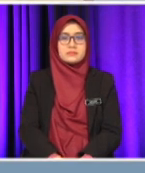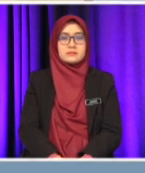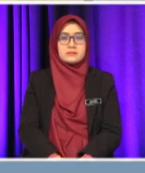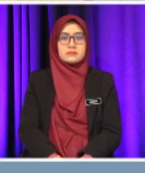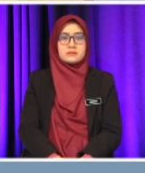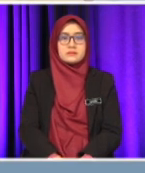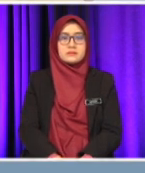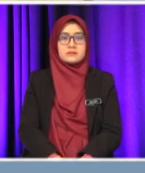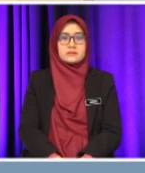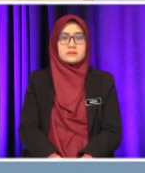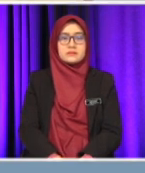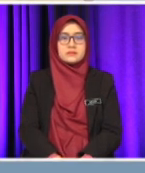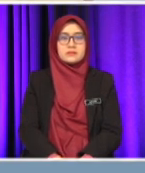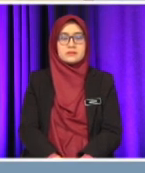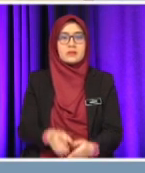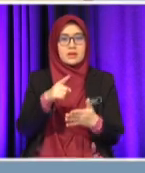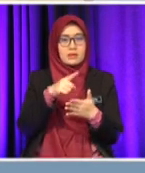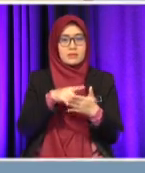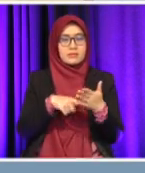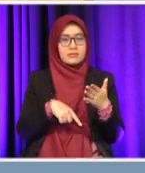kepentingan untuk melakukan